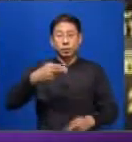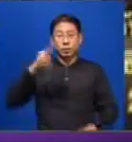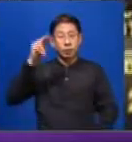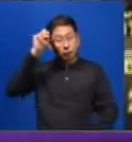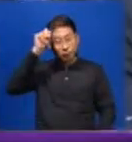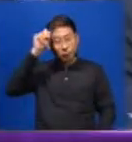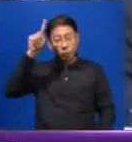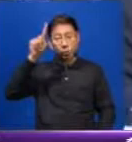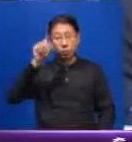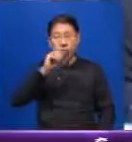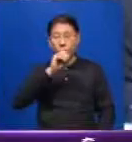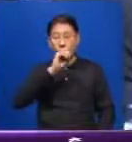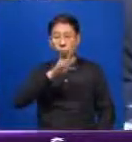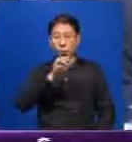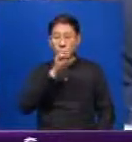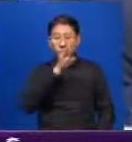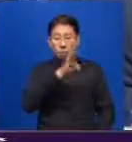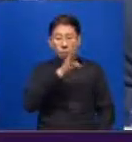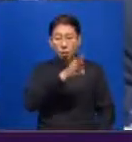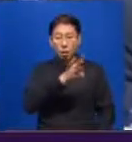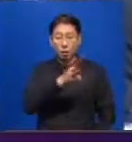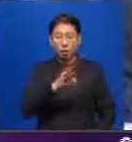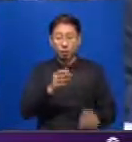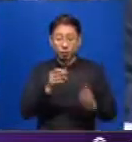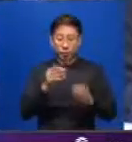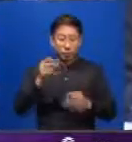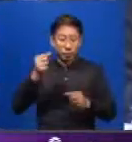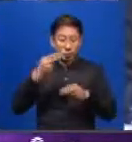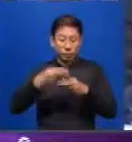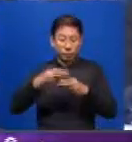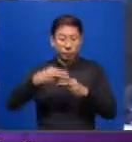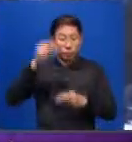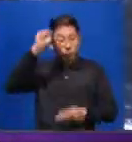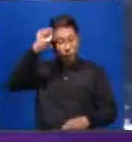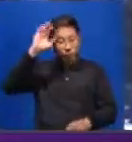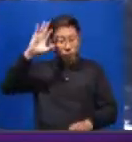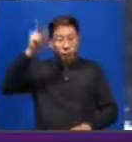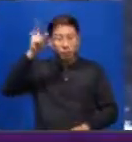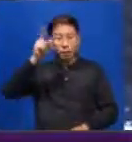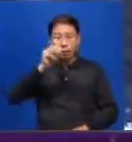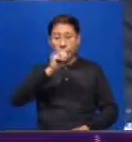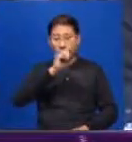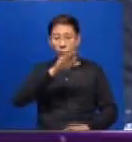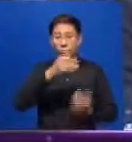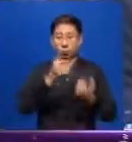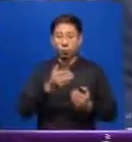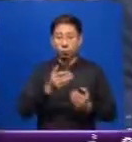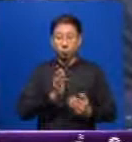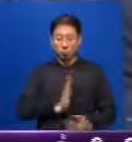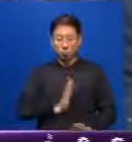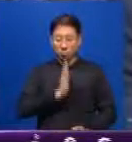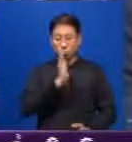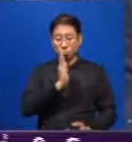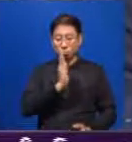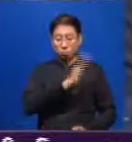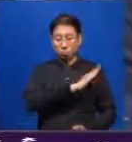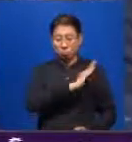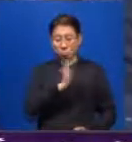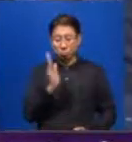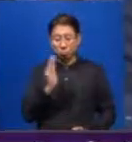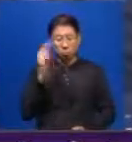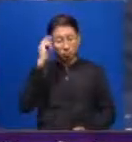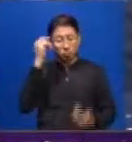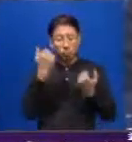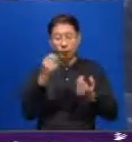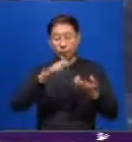นปช.ที่ออกมาตำหนิการแสดงความคิดเห็นของนายสมชัยโดยบอกว่าไม่มีความเป็นกลางแล้วก็มีการตั้ง